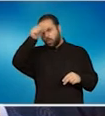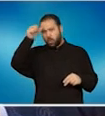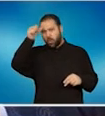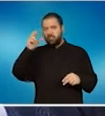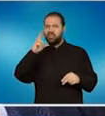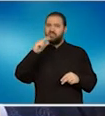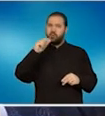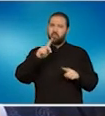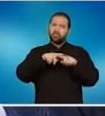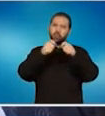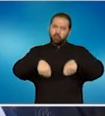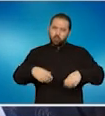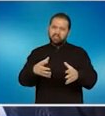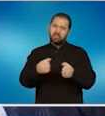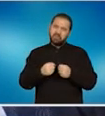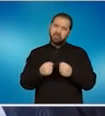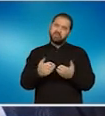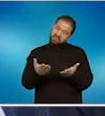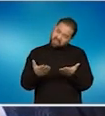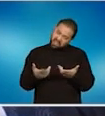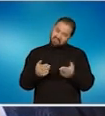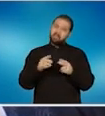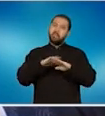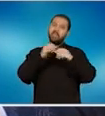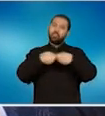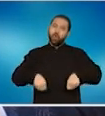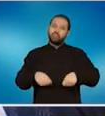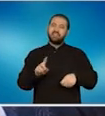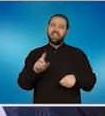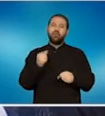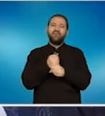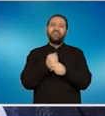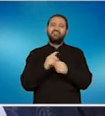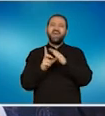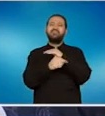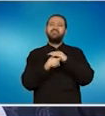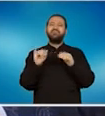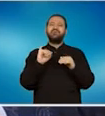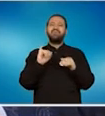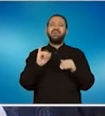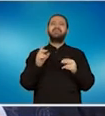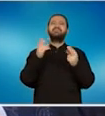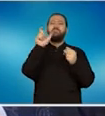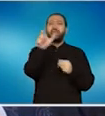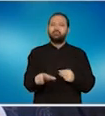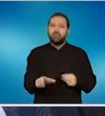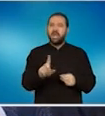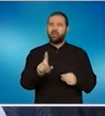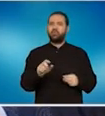că vorbește cu toți și primește pe toți. Dar nu o făcea dintr-un interes anume, ci